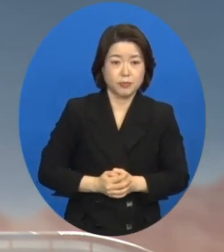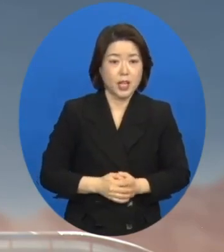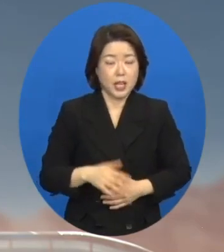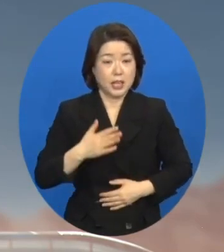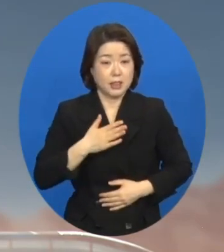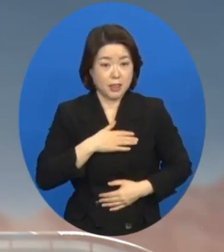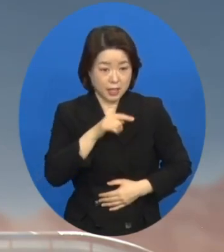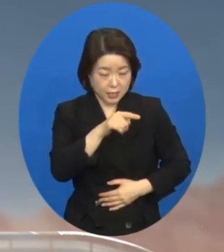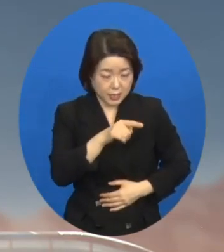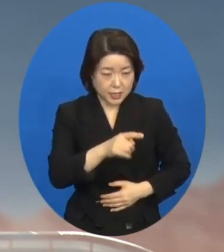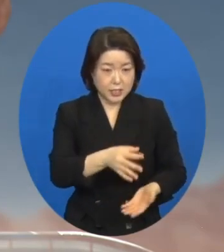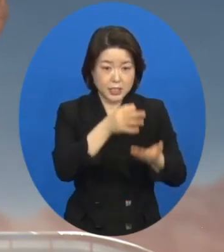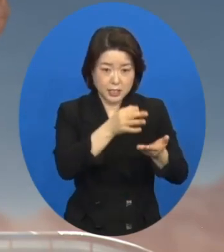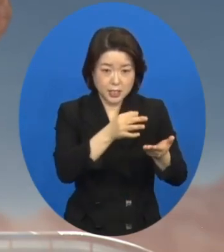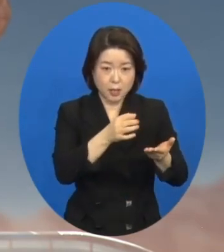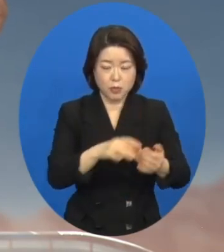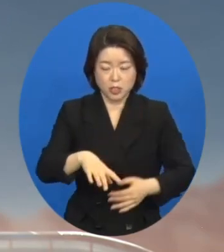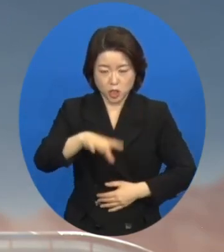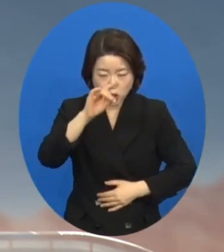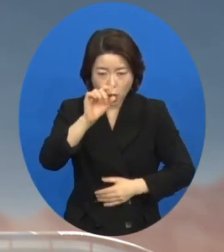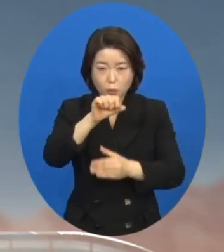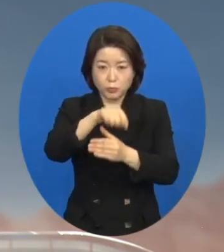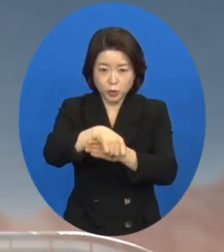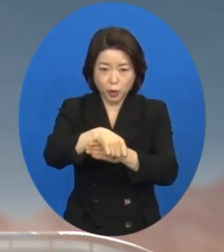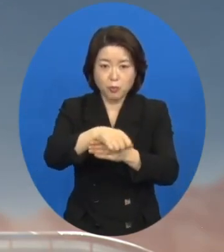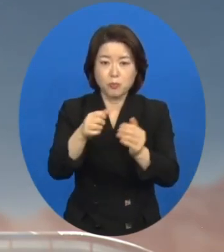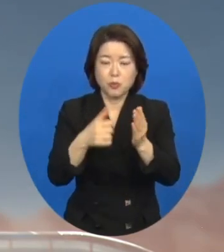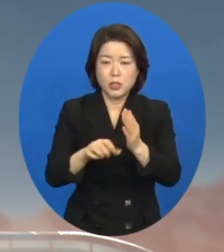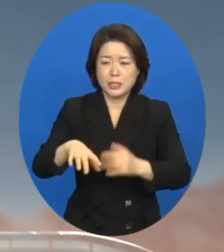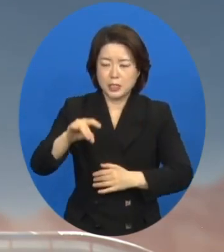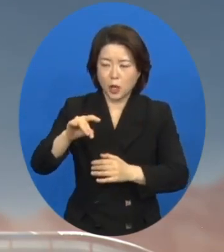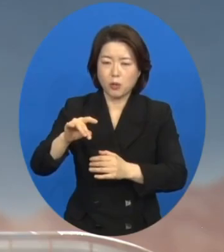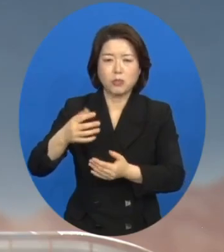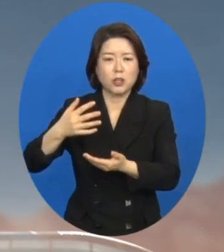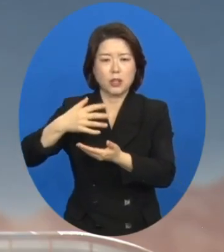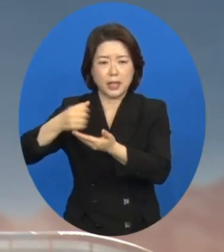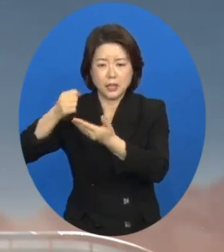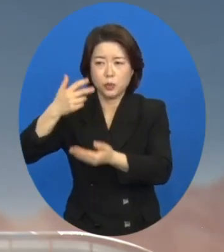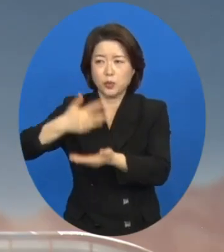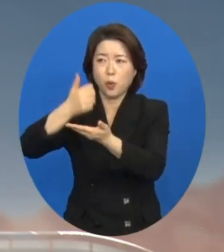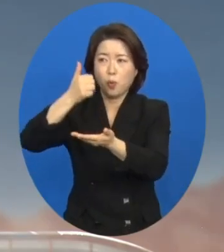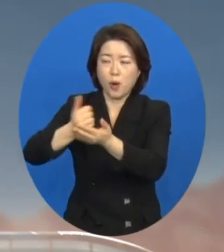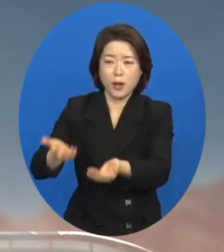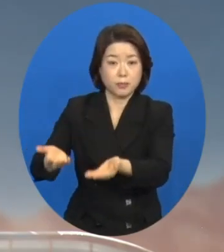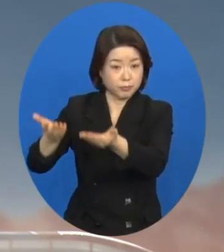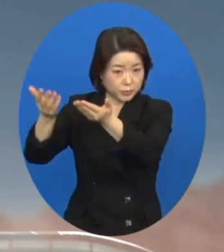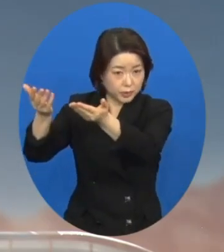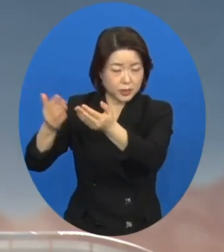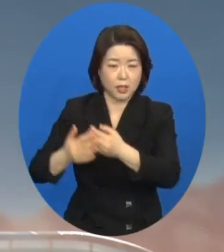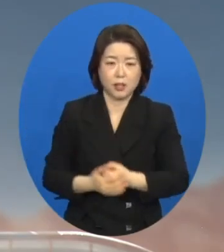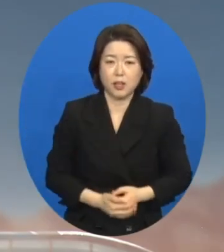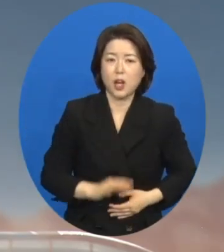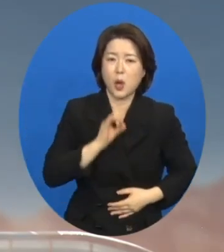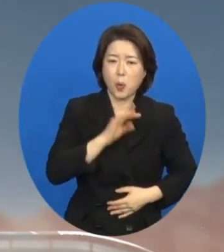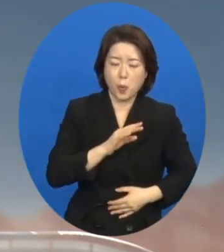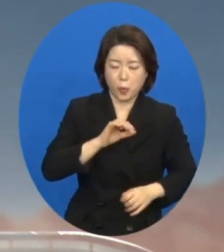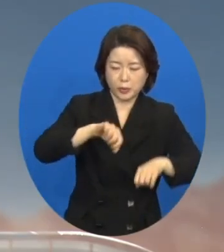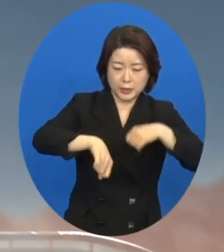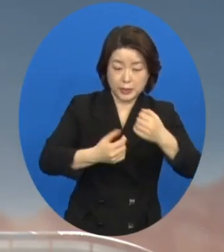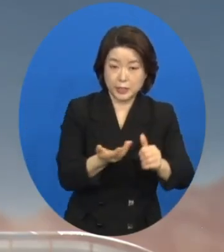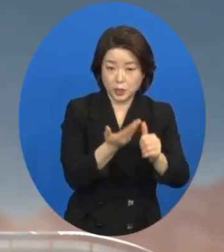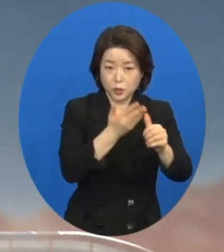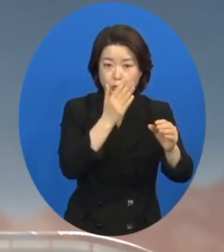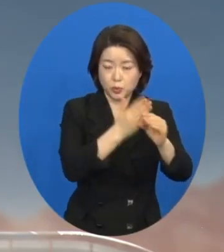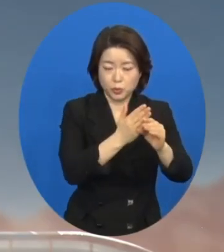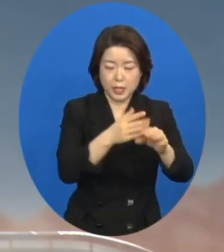재물과 내 소산물에 처음 익은 열매로 여호와를 공경하라. 레위기 27장 26절도 함께 읽겠습니다. 오직 가축 중에 처음